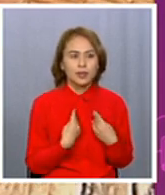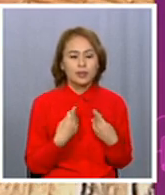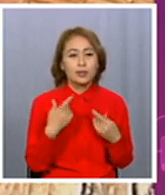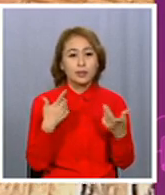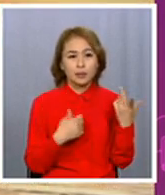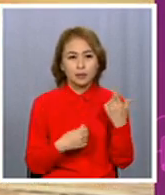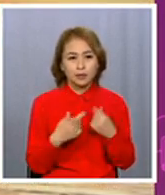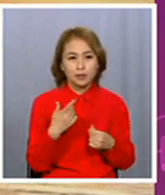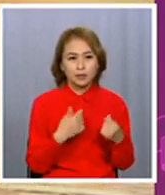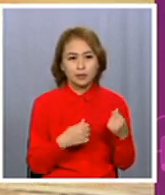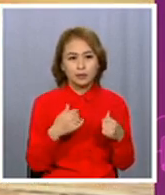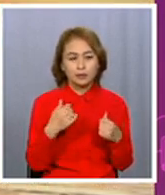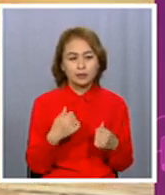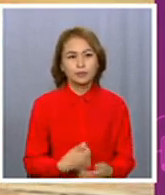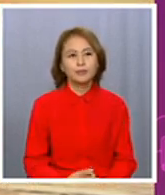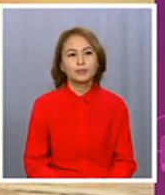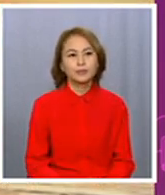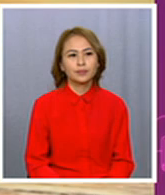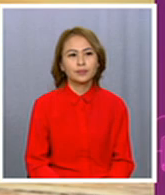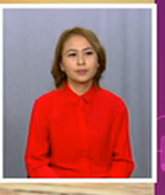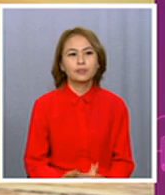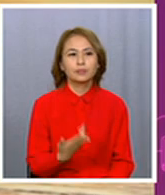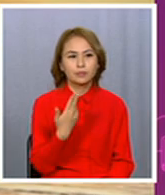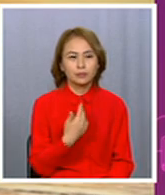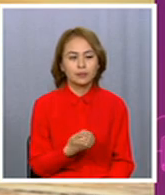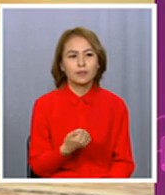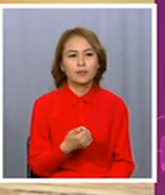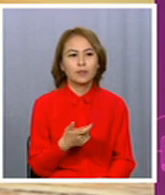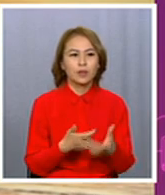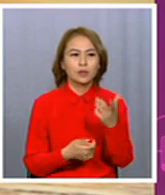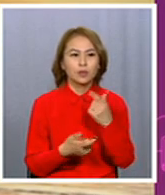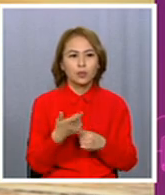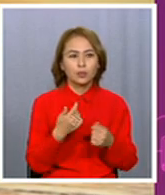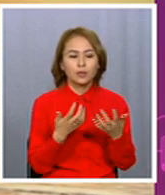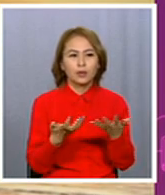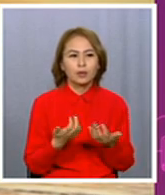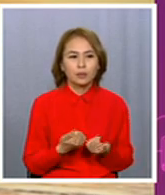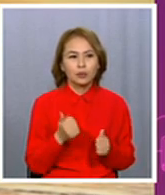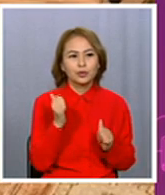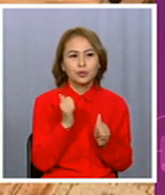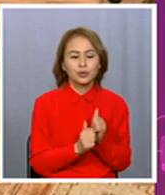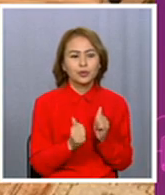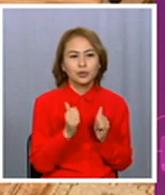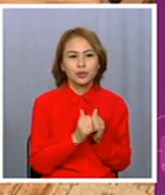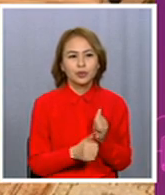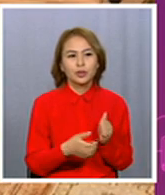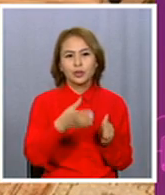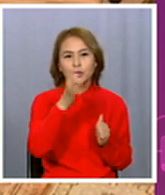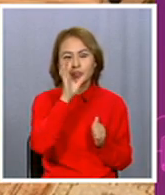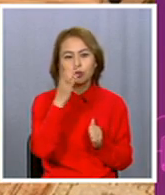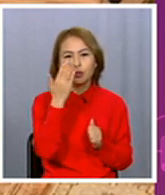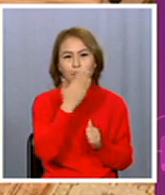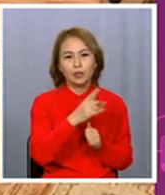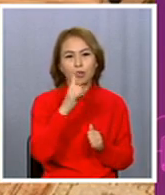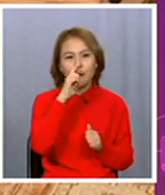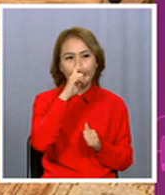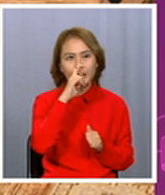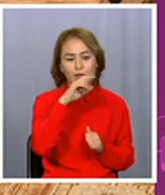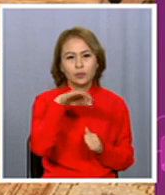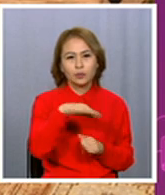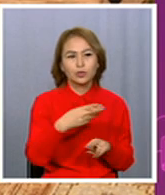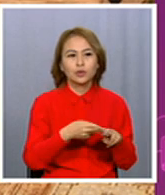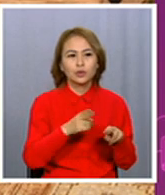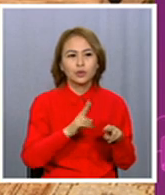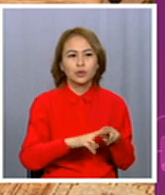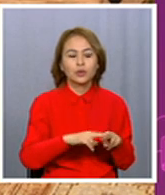Сиыр? Я, сиырдан сау балам. Күнделікті ішіп жүрген айрандарында осы сүттен алынады.